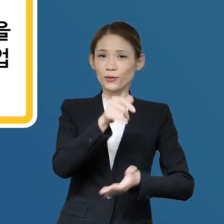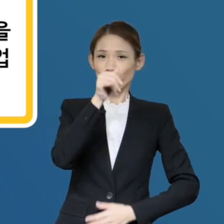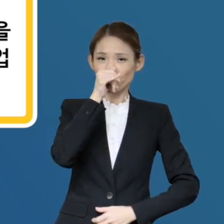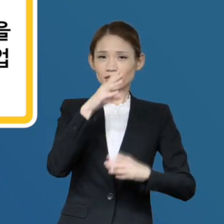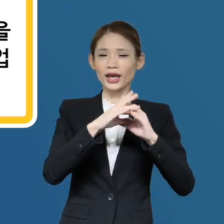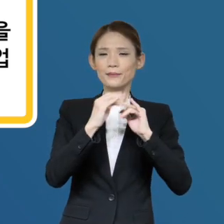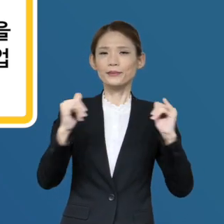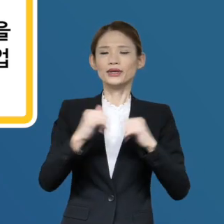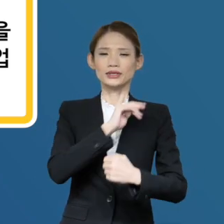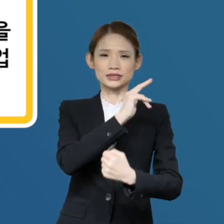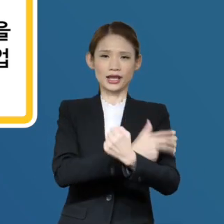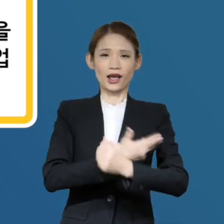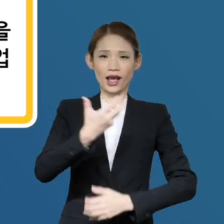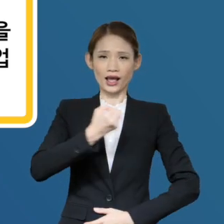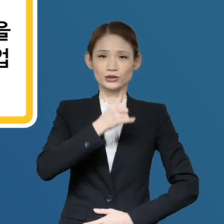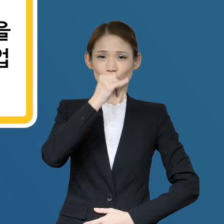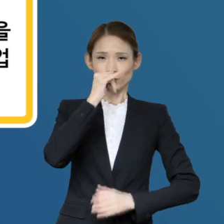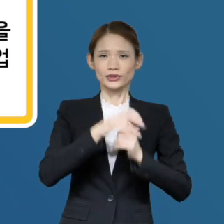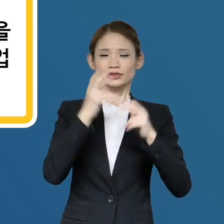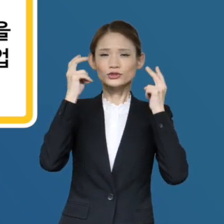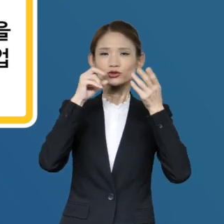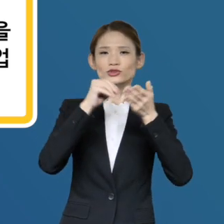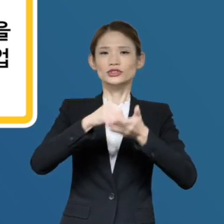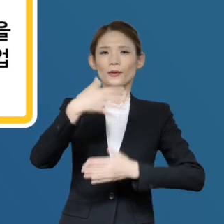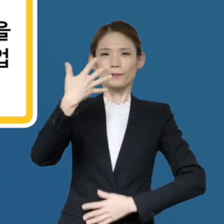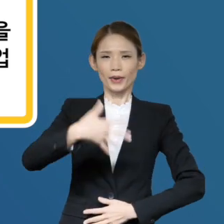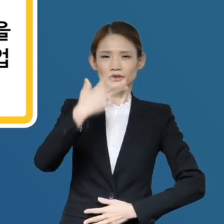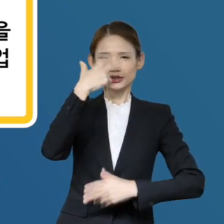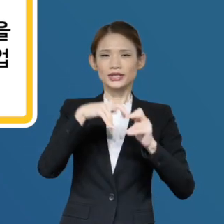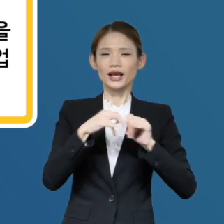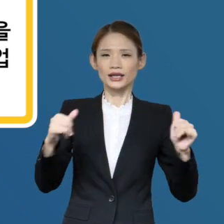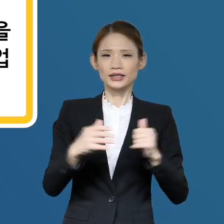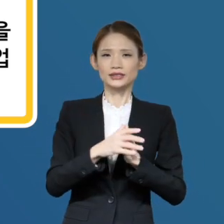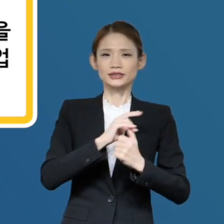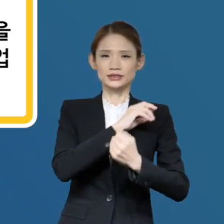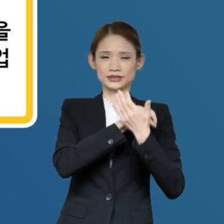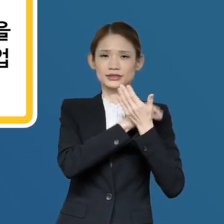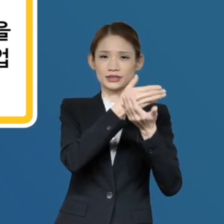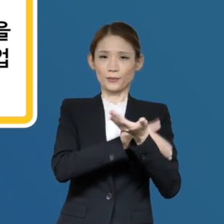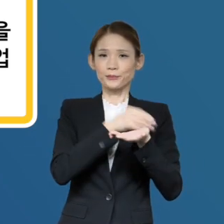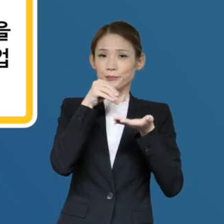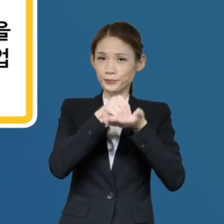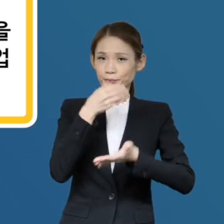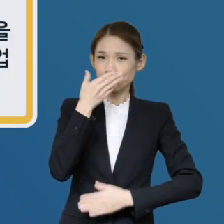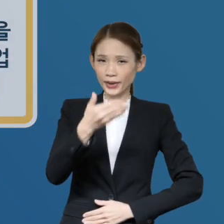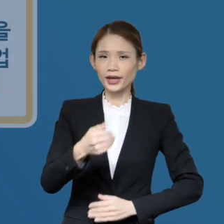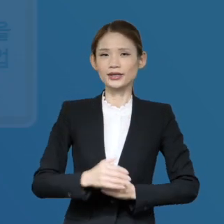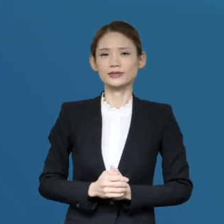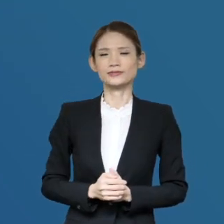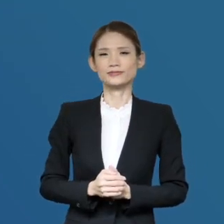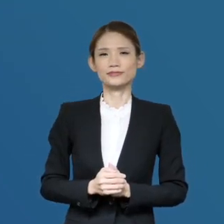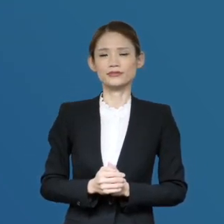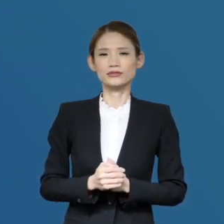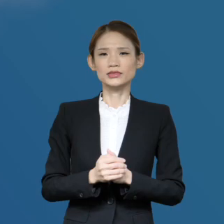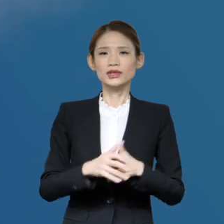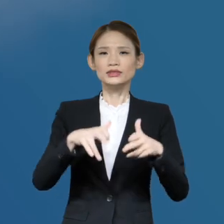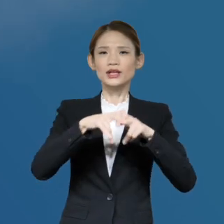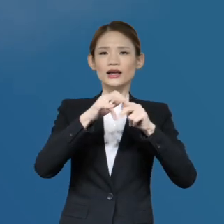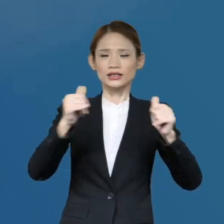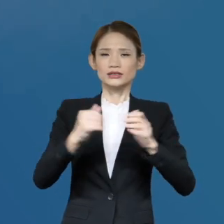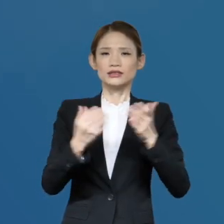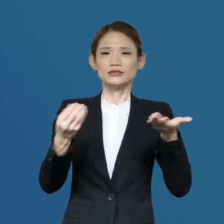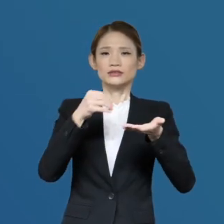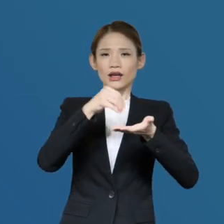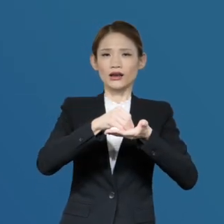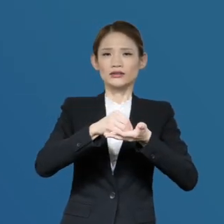등록된 안마사 자격을 소지한 미취업 시각장애인에 한해서 신청이 가능합니다. 하지만